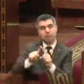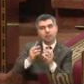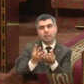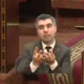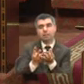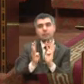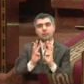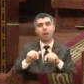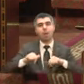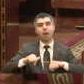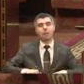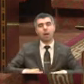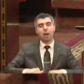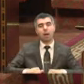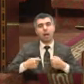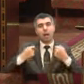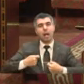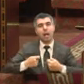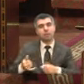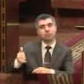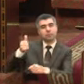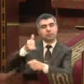للسلامه الطرقيه اللي تراسها السيد رئيس الحكومه يوم